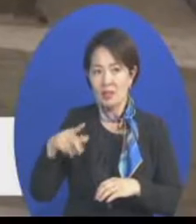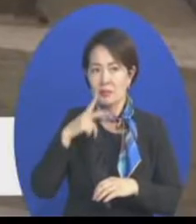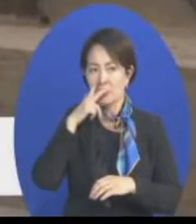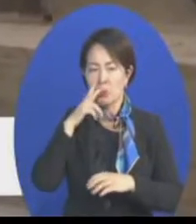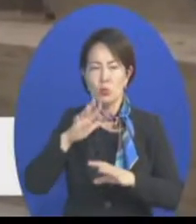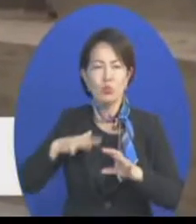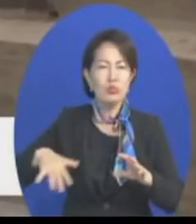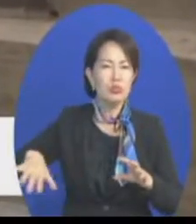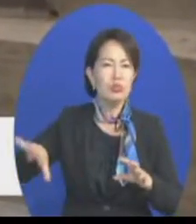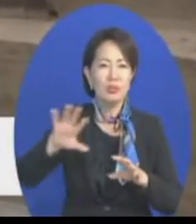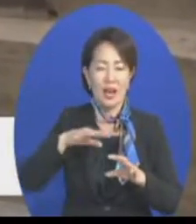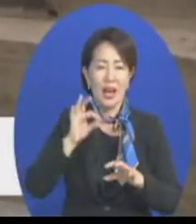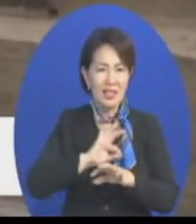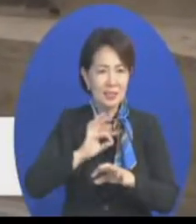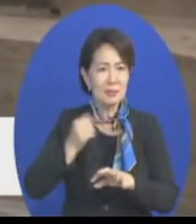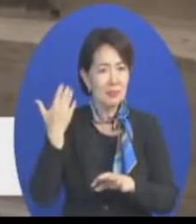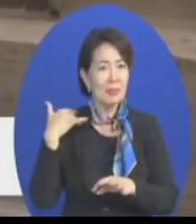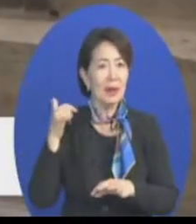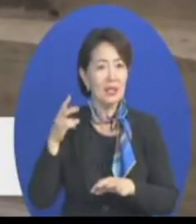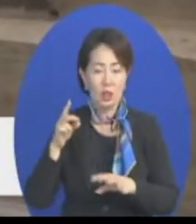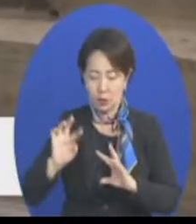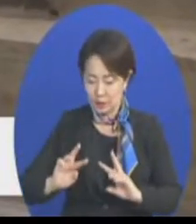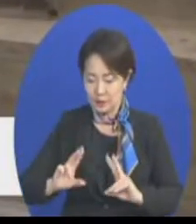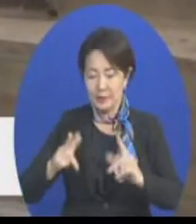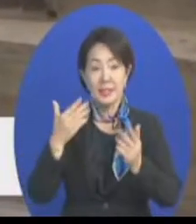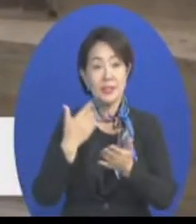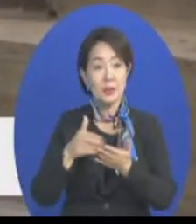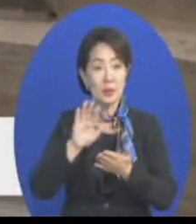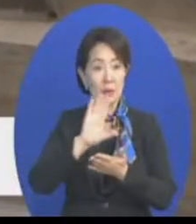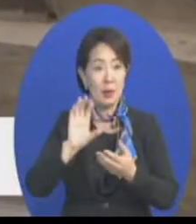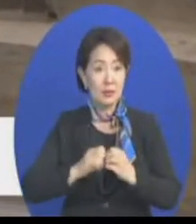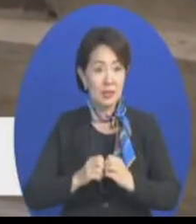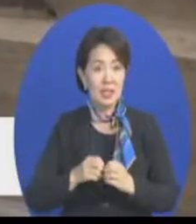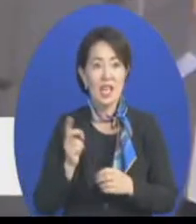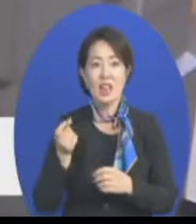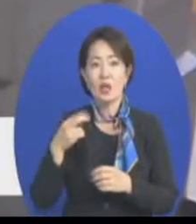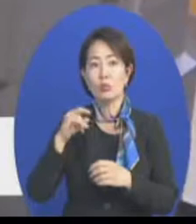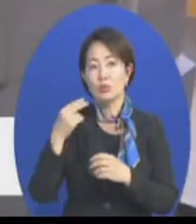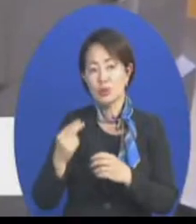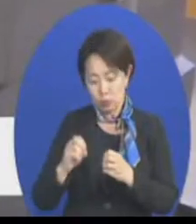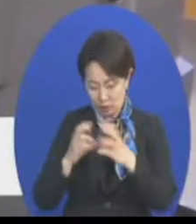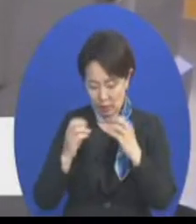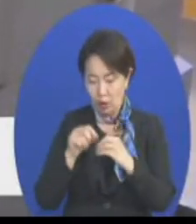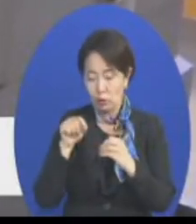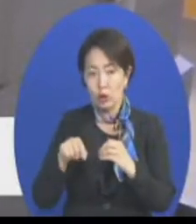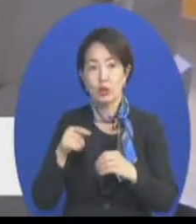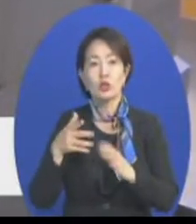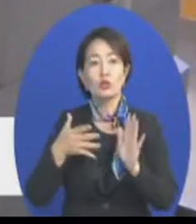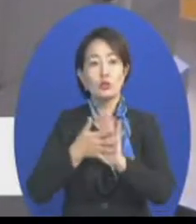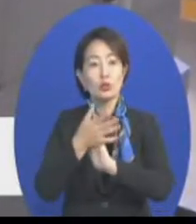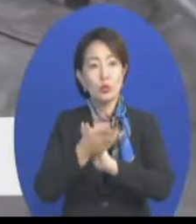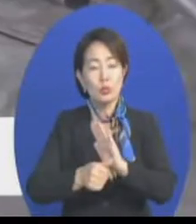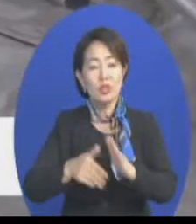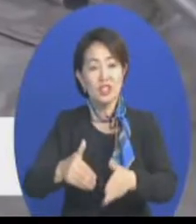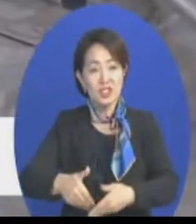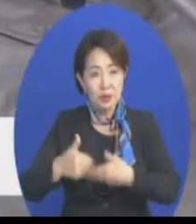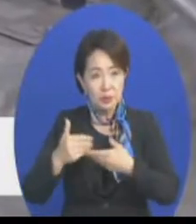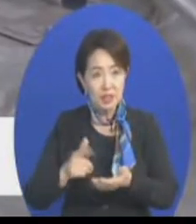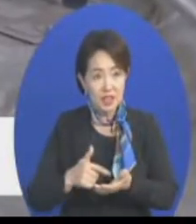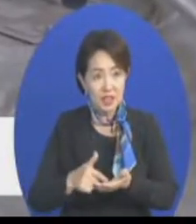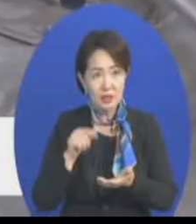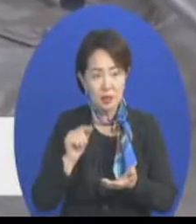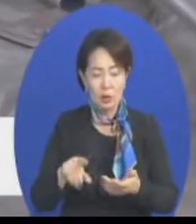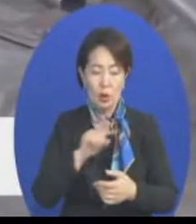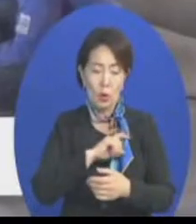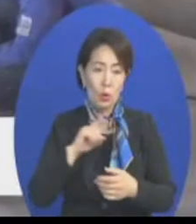ашигладаг байсан үеийг сэргээн одоогоор цэвэрлэх байгууламжаа барьж эхэлсэн дэд үтсийн бүтээн байгуулалтад төсвийн дэмжлэг шаардлагатай байгаа байна. Бусад үйлдвэрийг